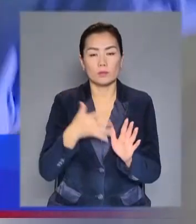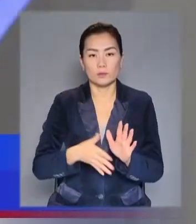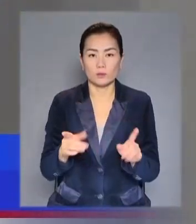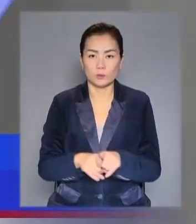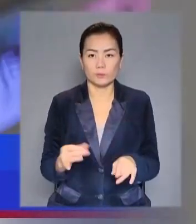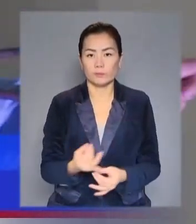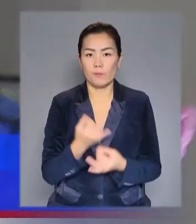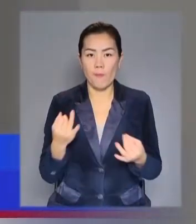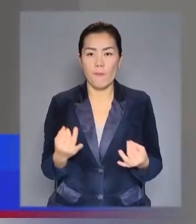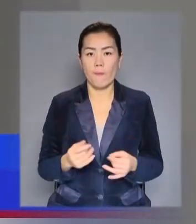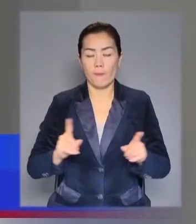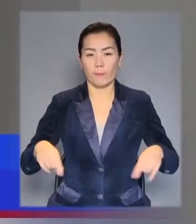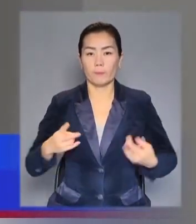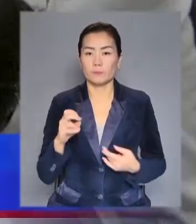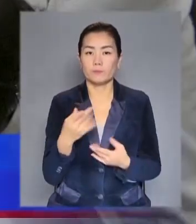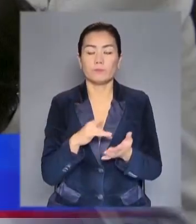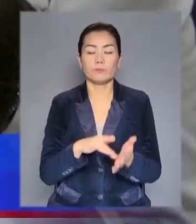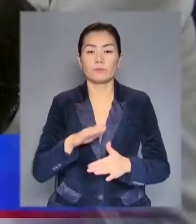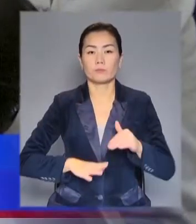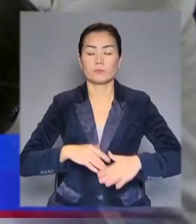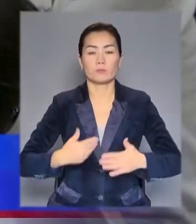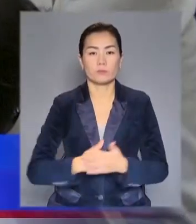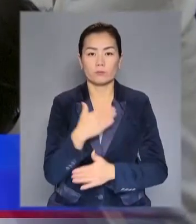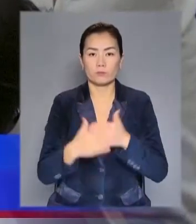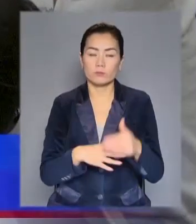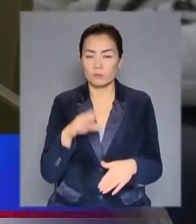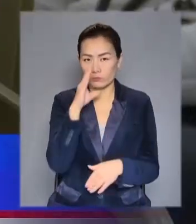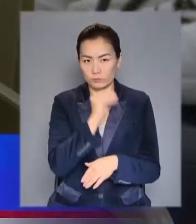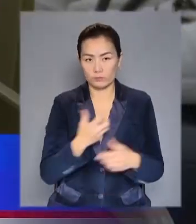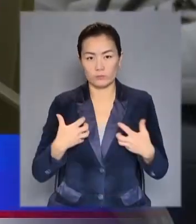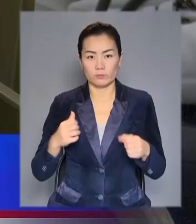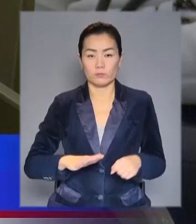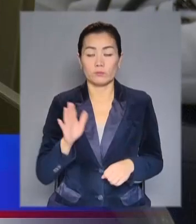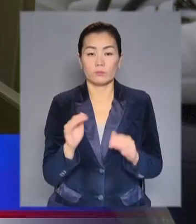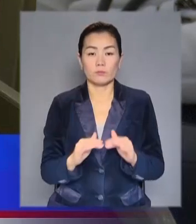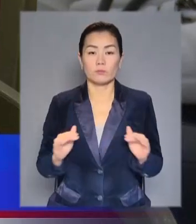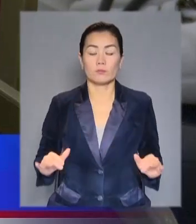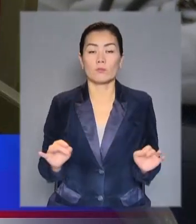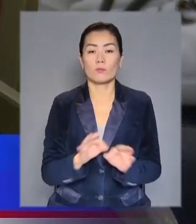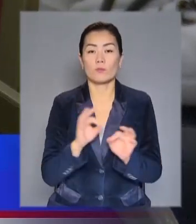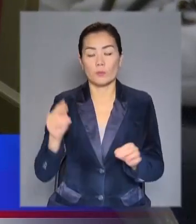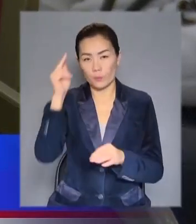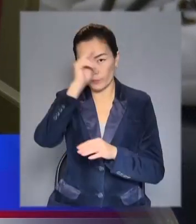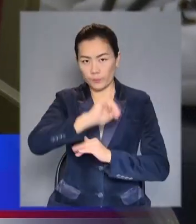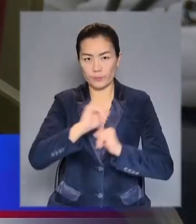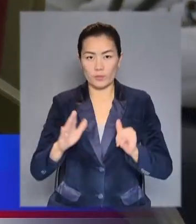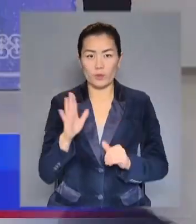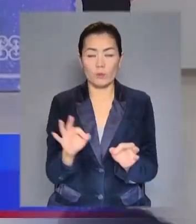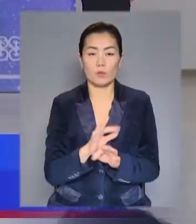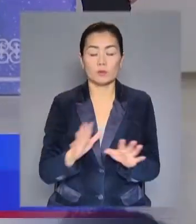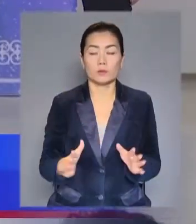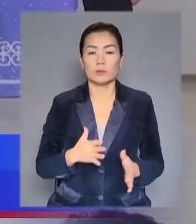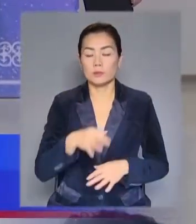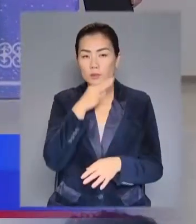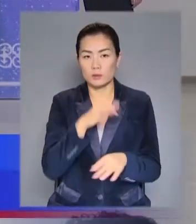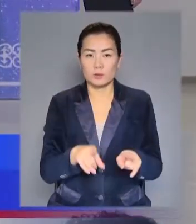зерттеуге қызығушылықтарын оятып, ұлттық туризм саласын жаңа деңгейге көтеруге атсалса, оқушылардың музыкалық білімін кеңейту, музыкалық